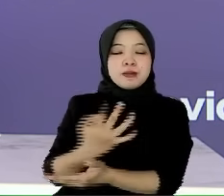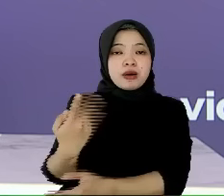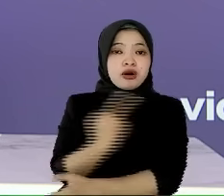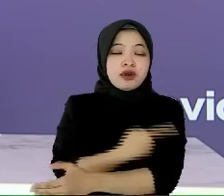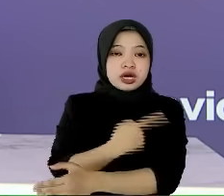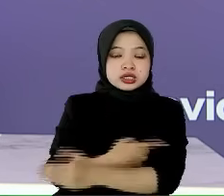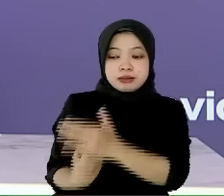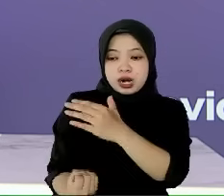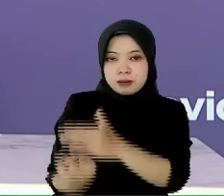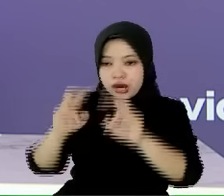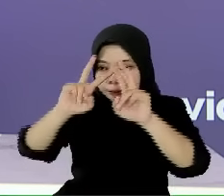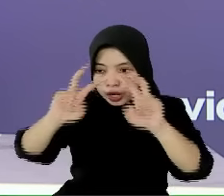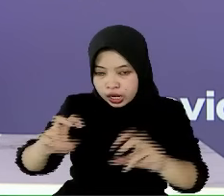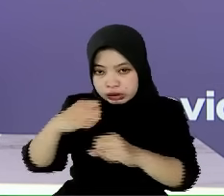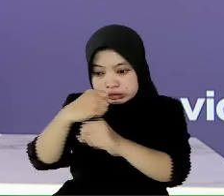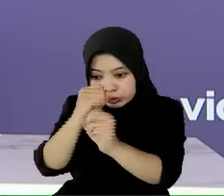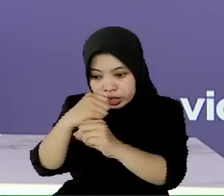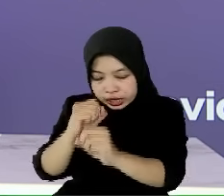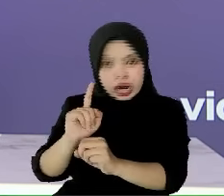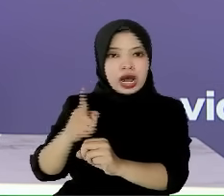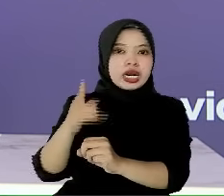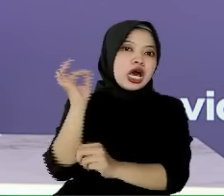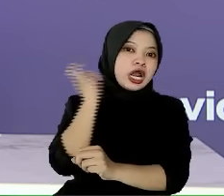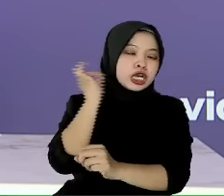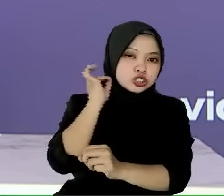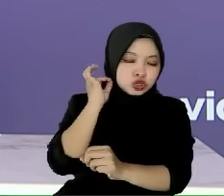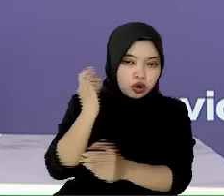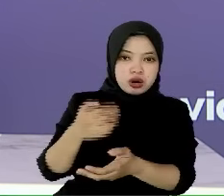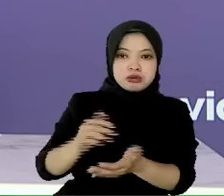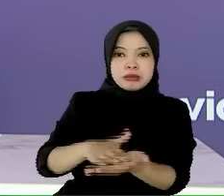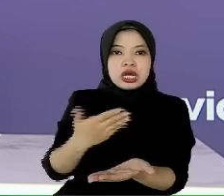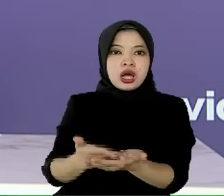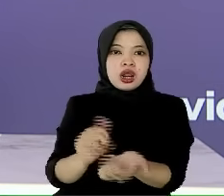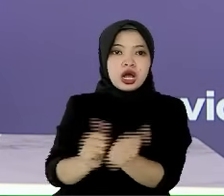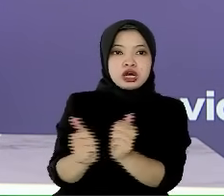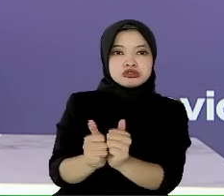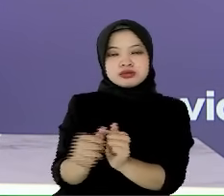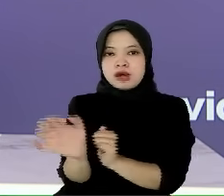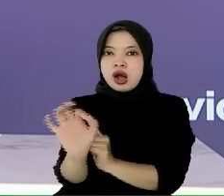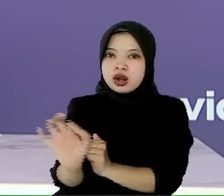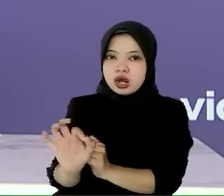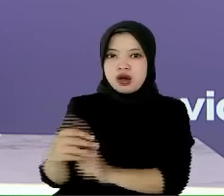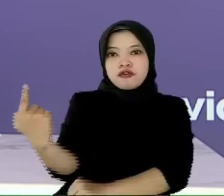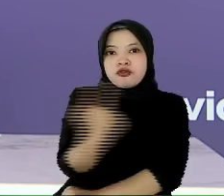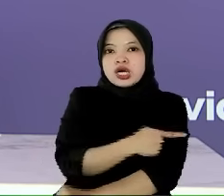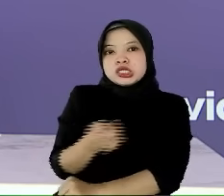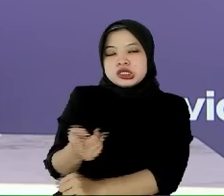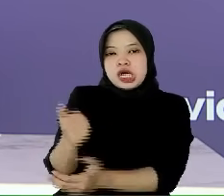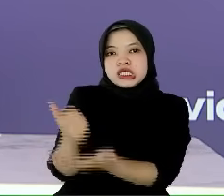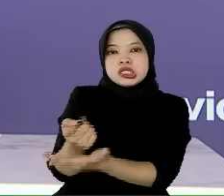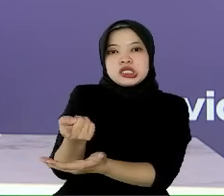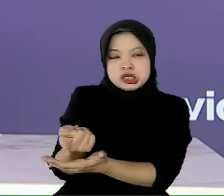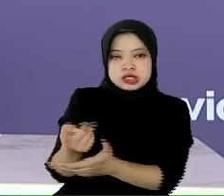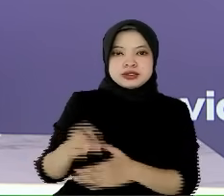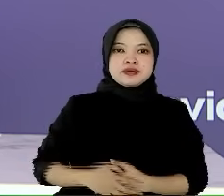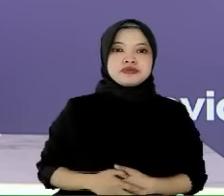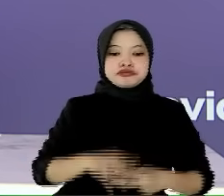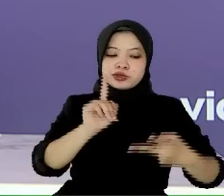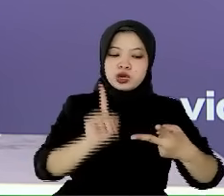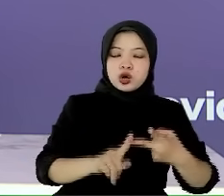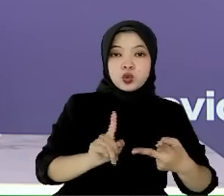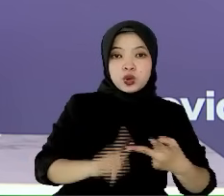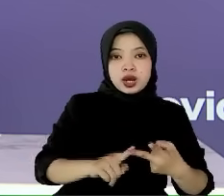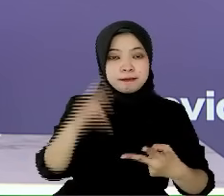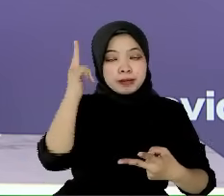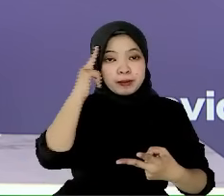mampu mengurangi separuh resiko kematian atau rawat inap akibat COVID-19. Kemudian pemerintah juga